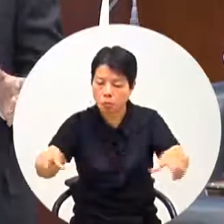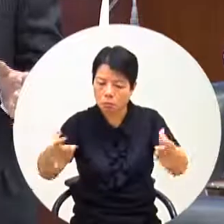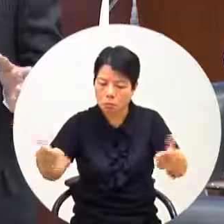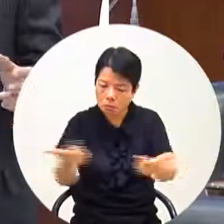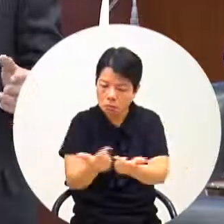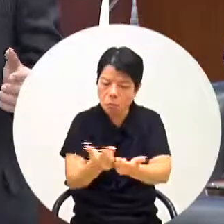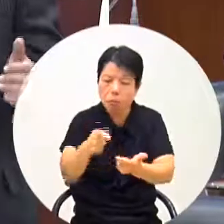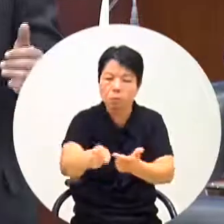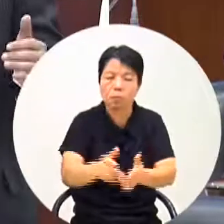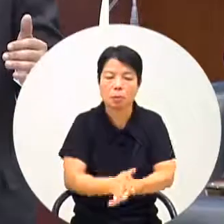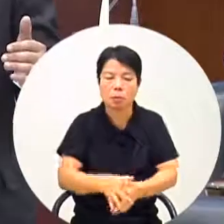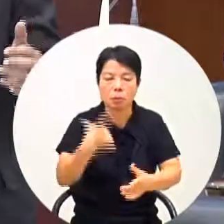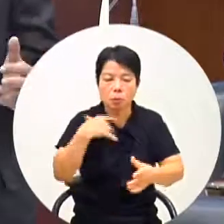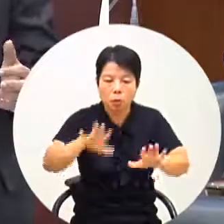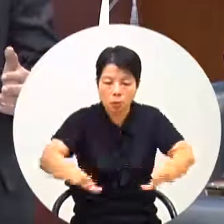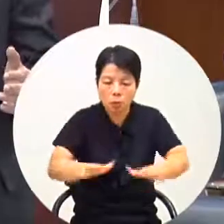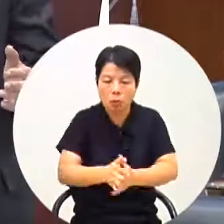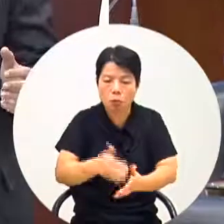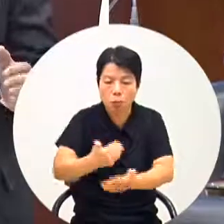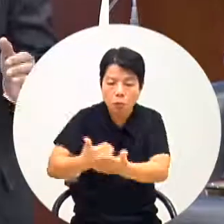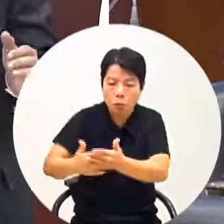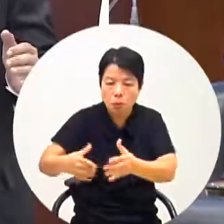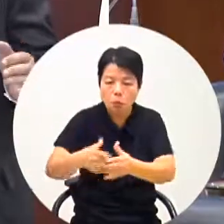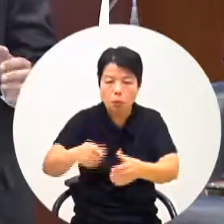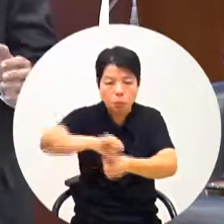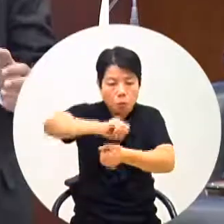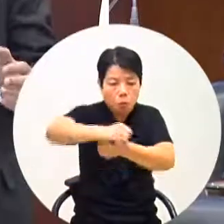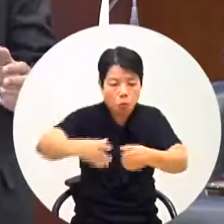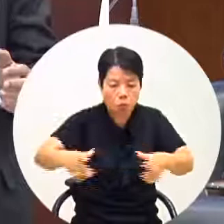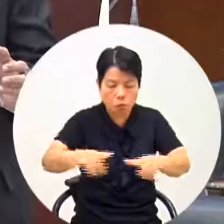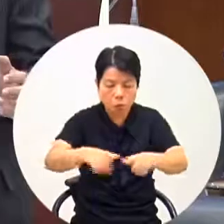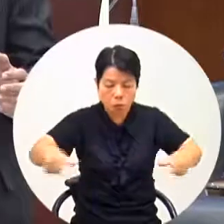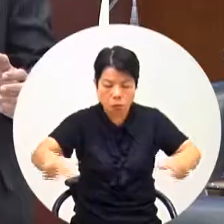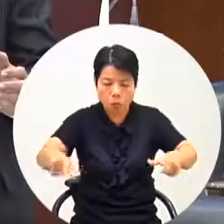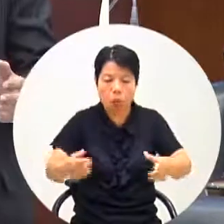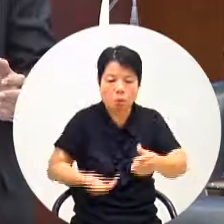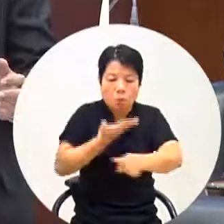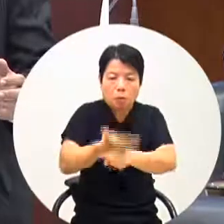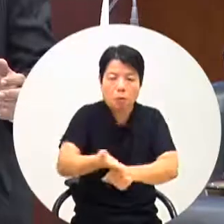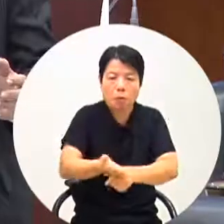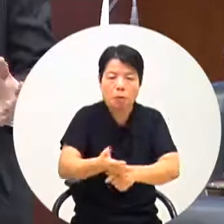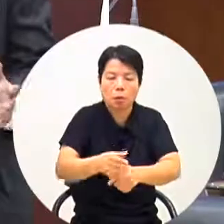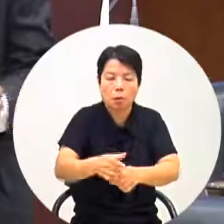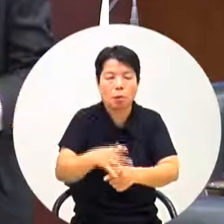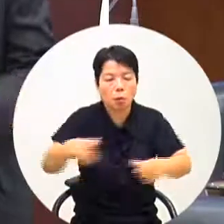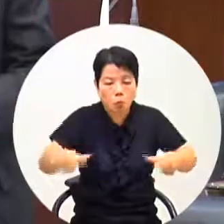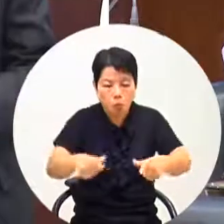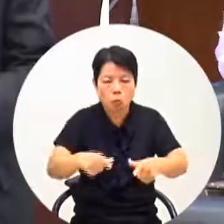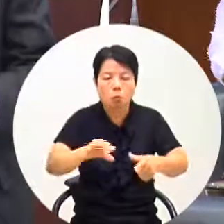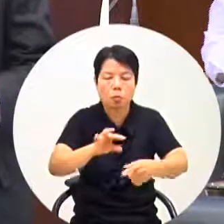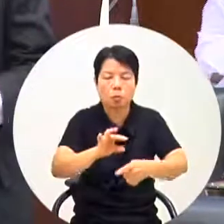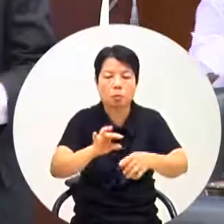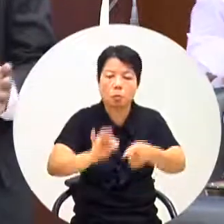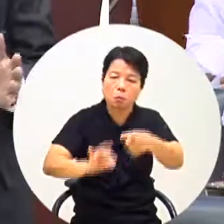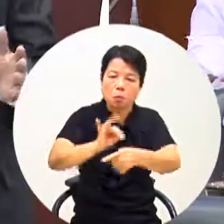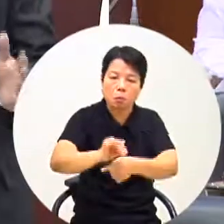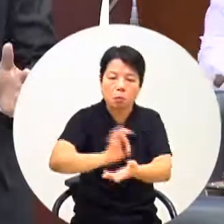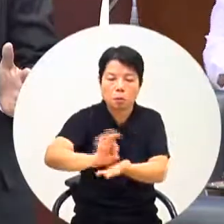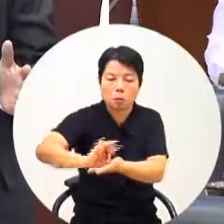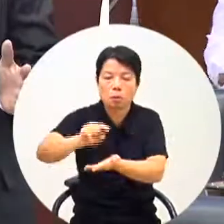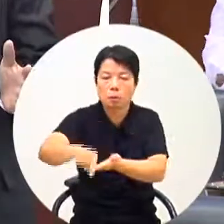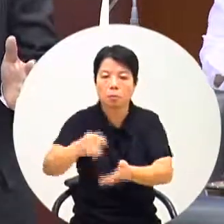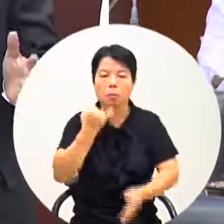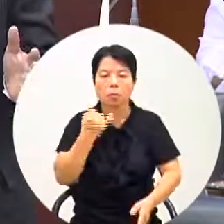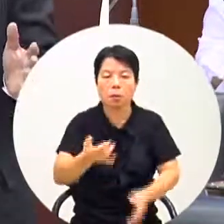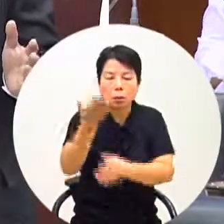率之后，我们就赋予它有一个最高的容积使用，但是 之前的商